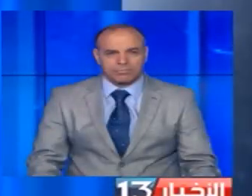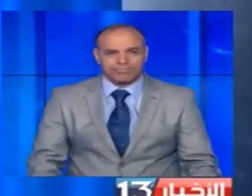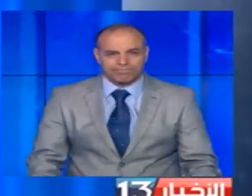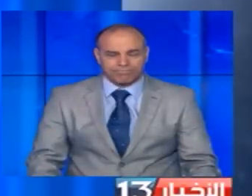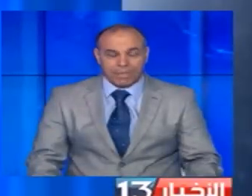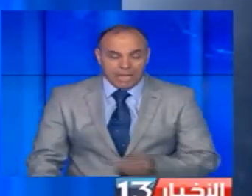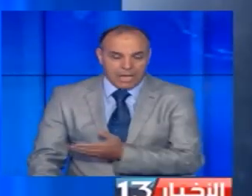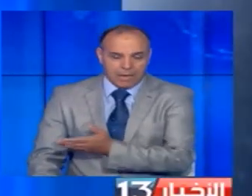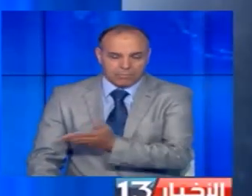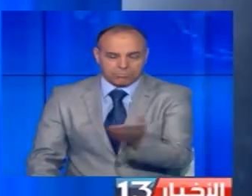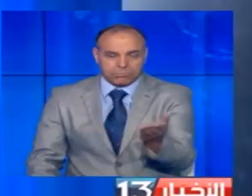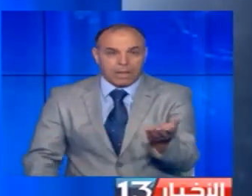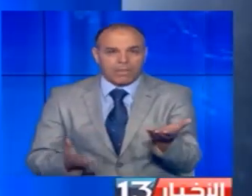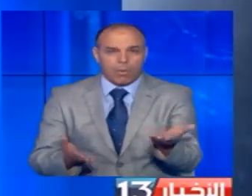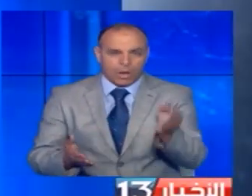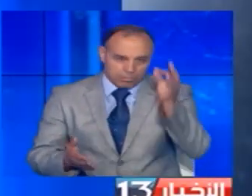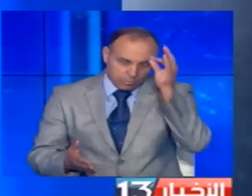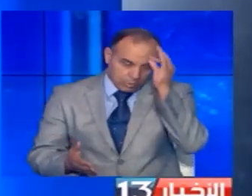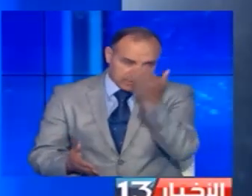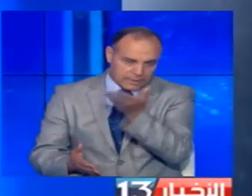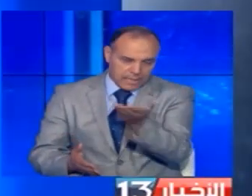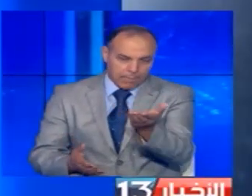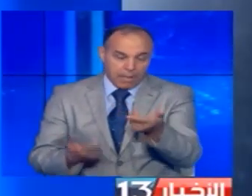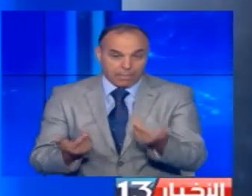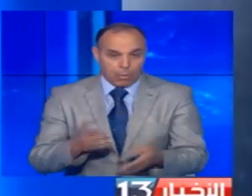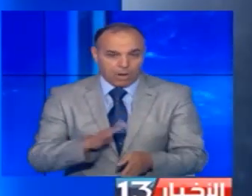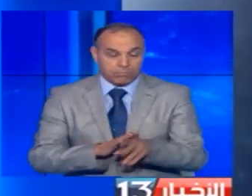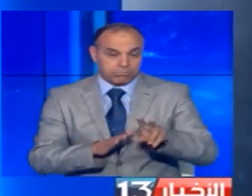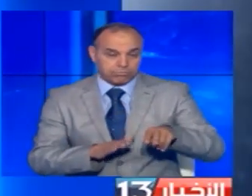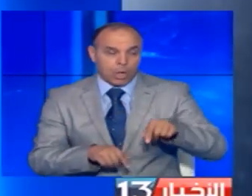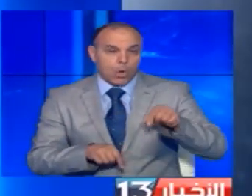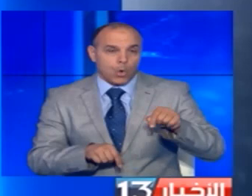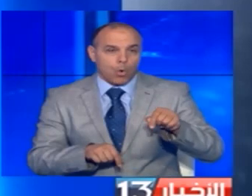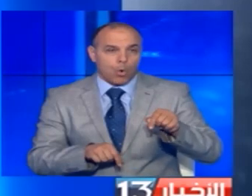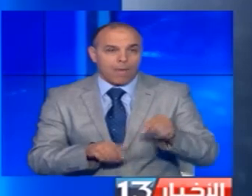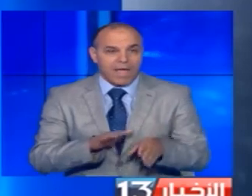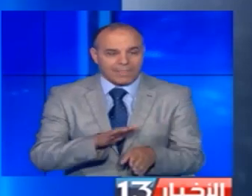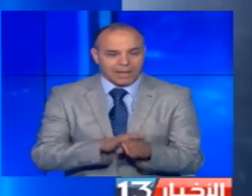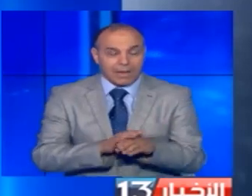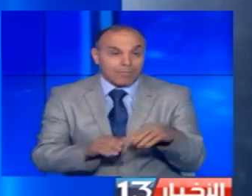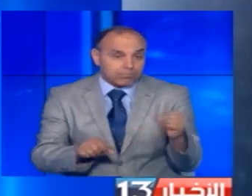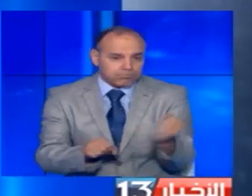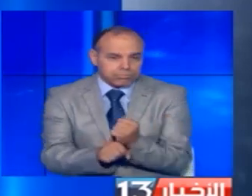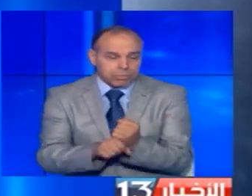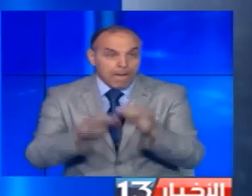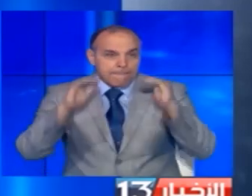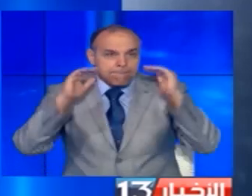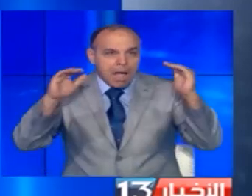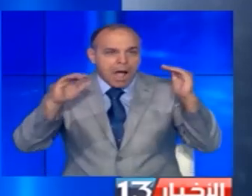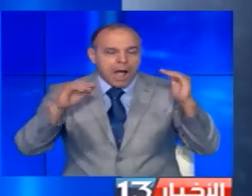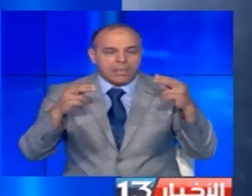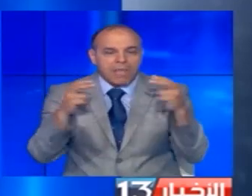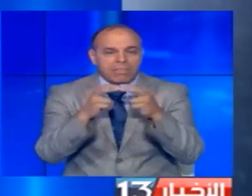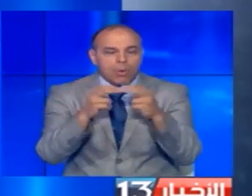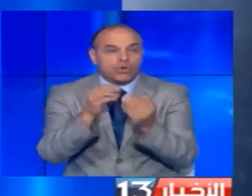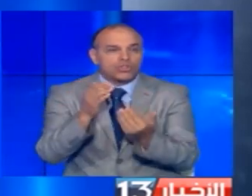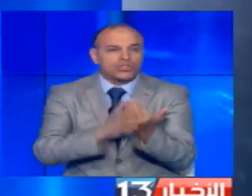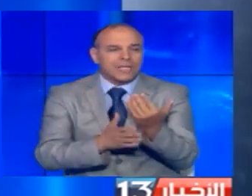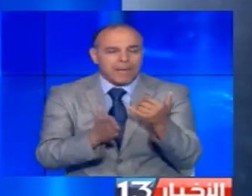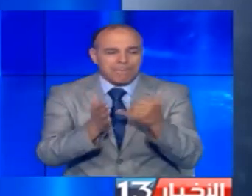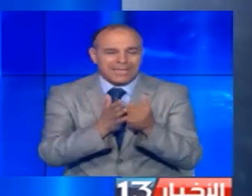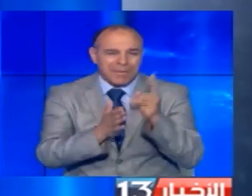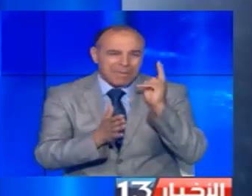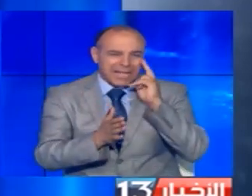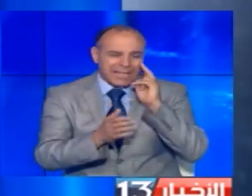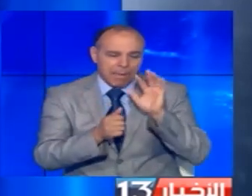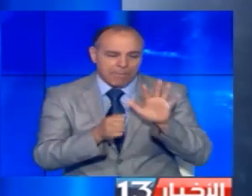وشهدت الظهر من دون مثلا بكم انطلق رسميا اليوم انطلاقه اشغال محطه انتاج الكهرباء ببرج العامري بالم